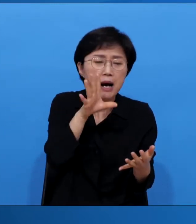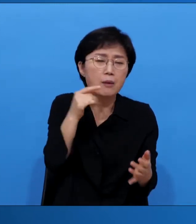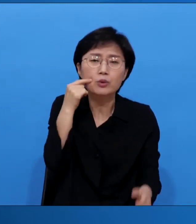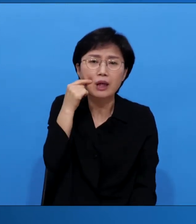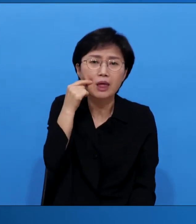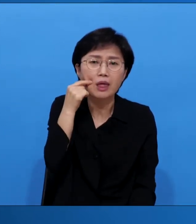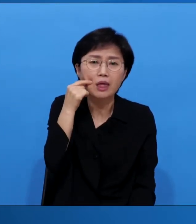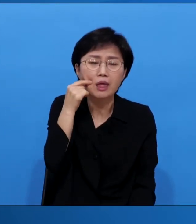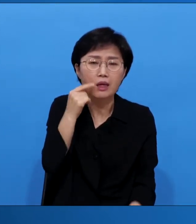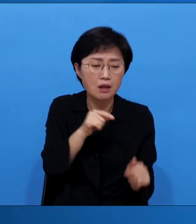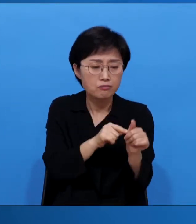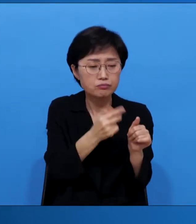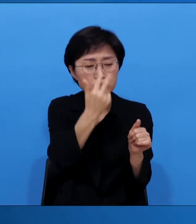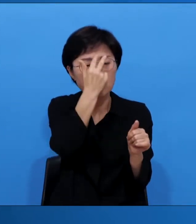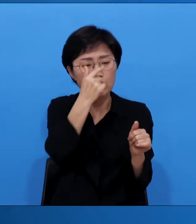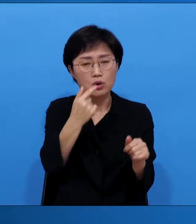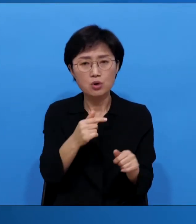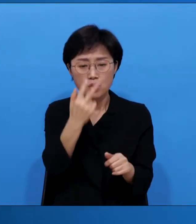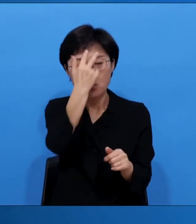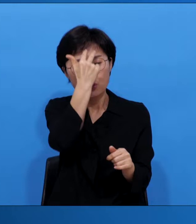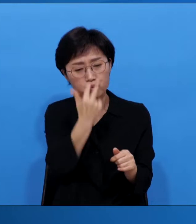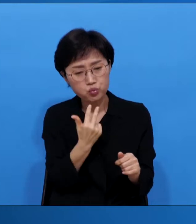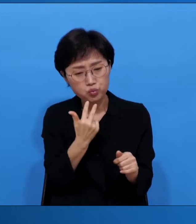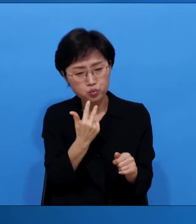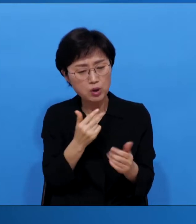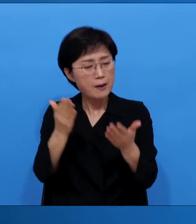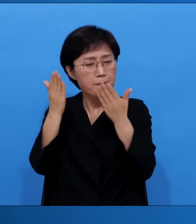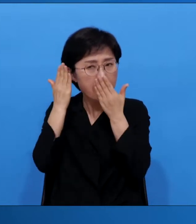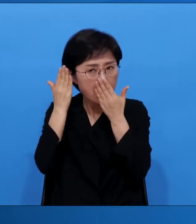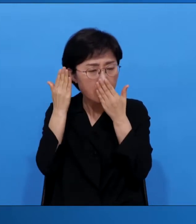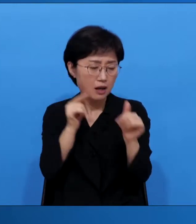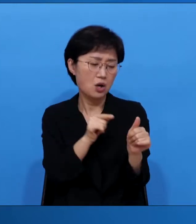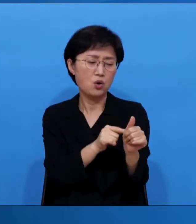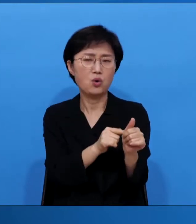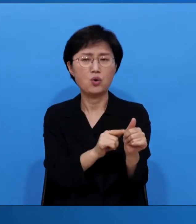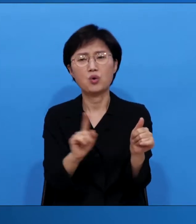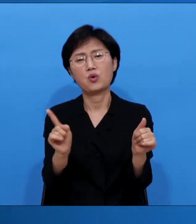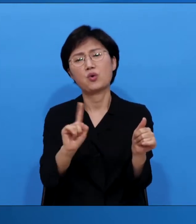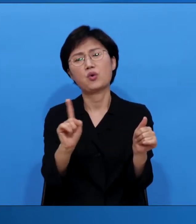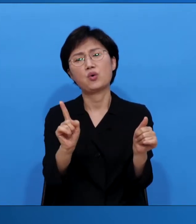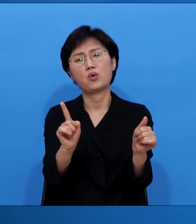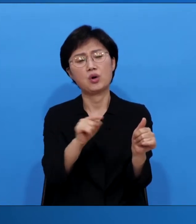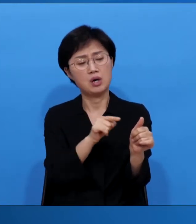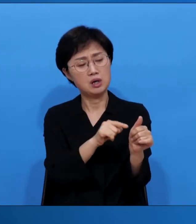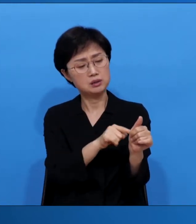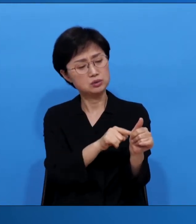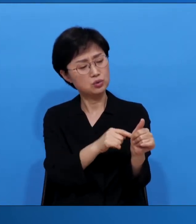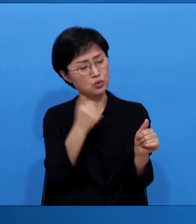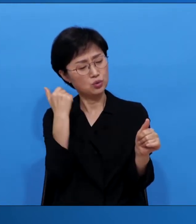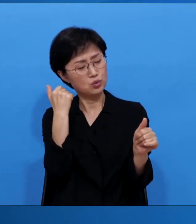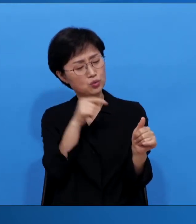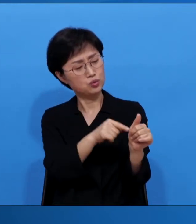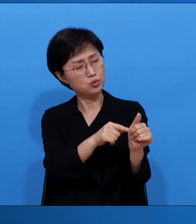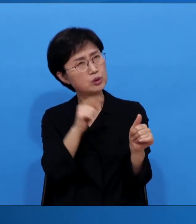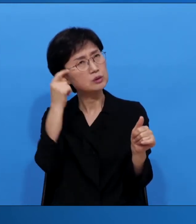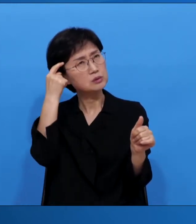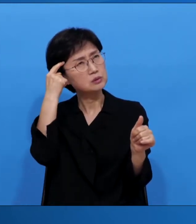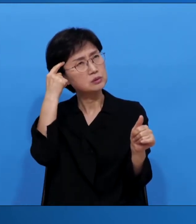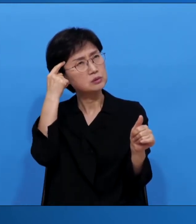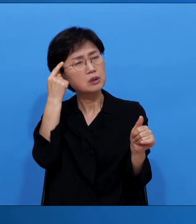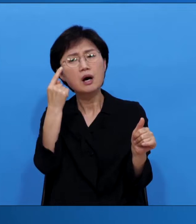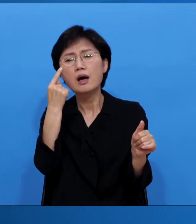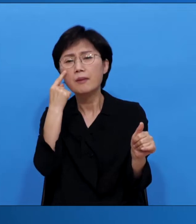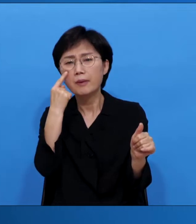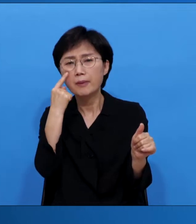means that he also is auditorily impaired. 그러니까 그 모습을 한번 상상을 해보라는 거예요. So can you imagine